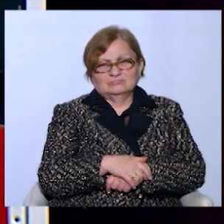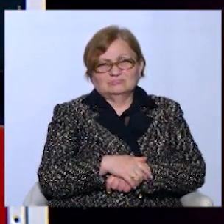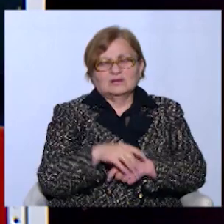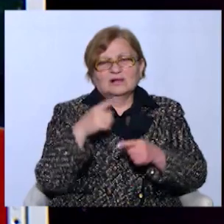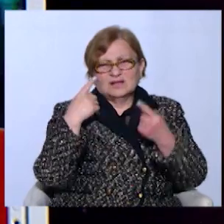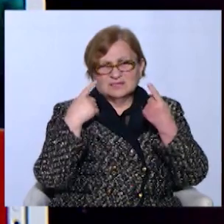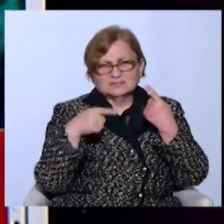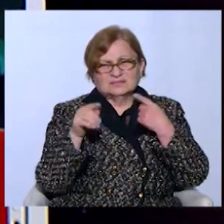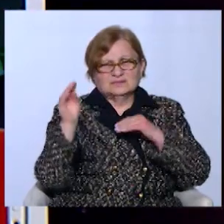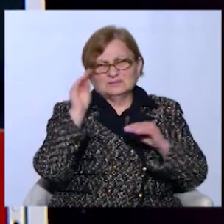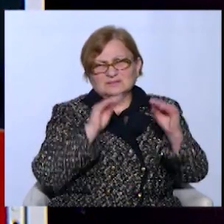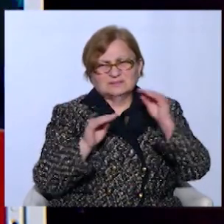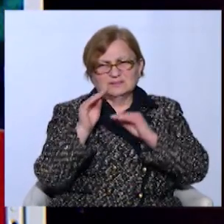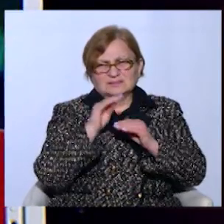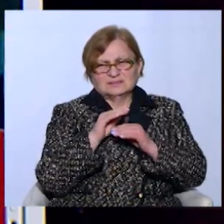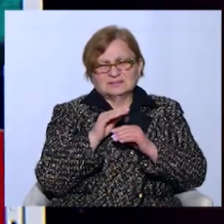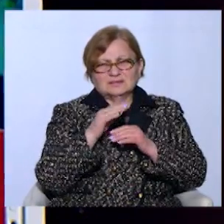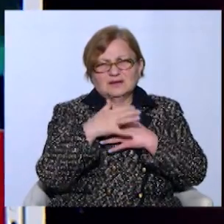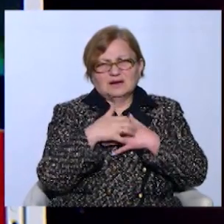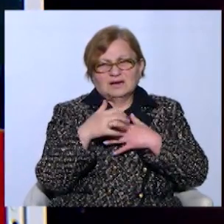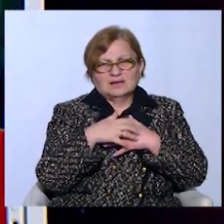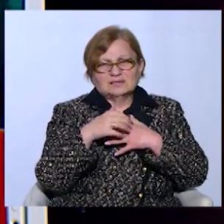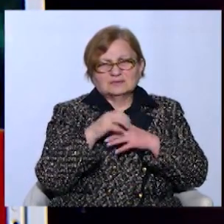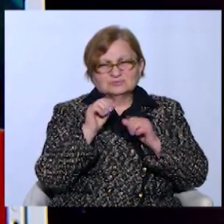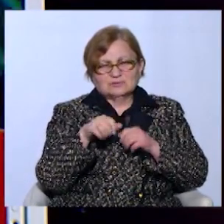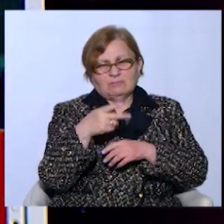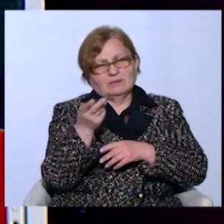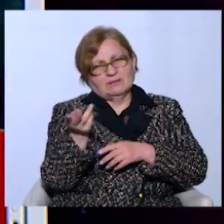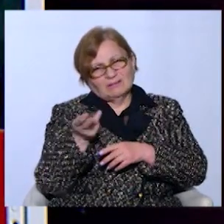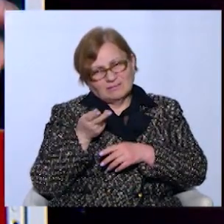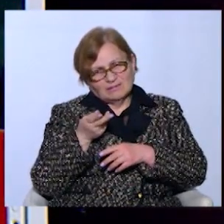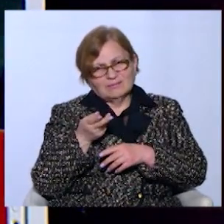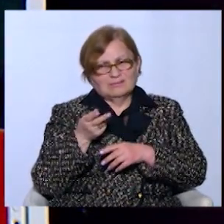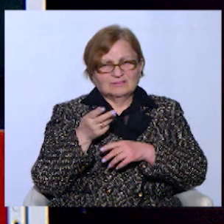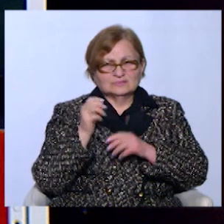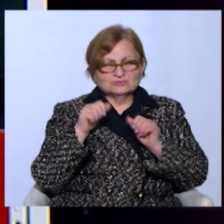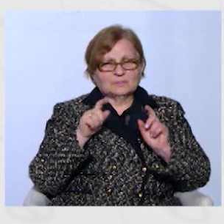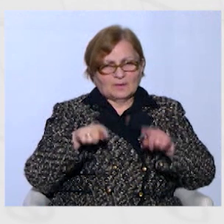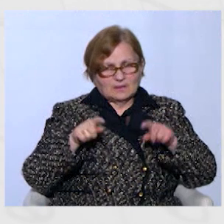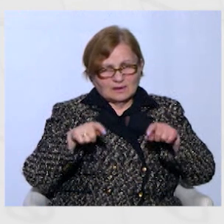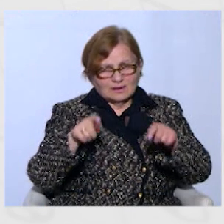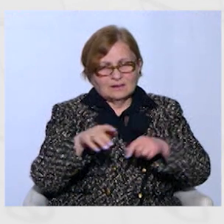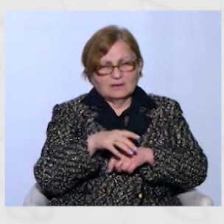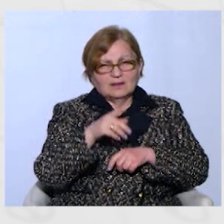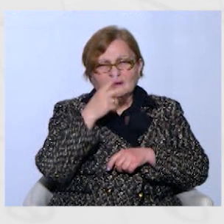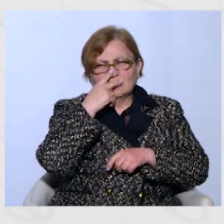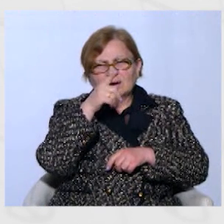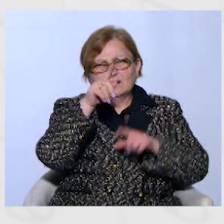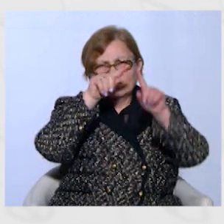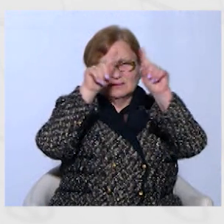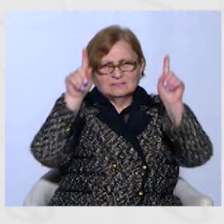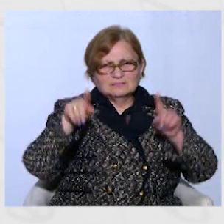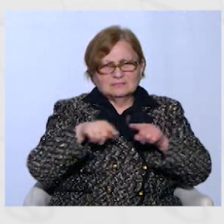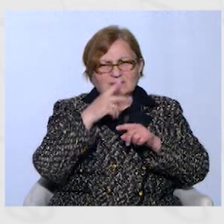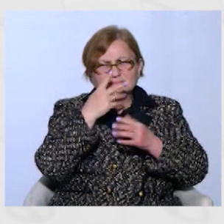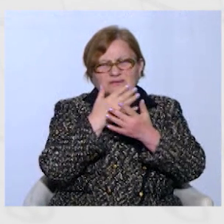სხვანაირადაც ააწყოთ. შეიძლება ფისო წამოწოლილი იყოს, შეიძლება გარბოდეს. აბა უნახოთ, ნახეთ რამდენიერი ფისოს